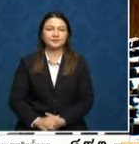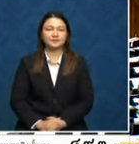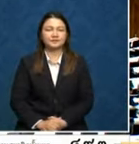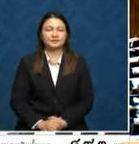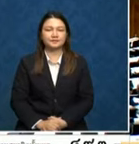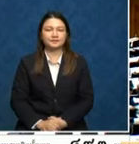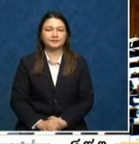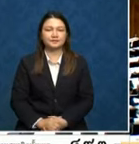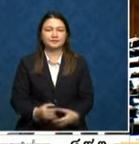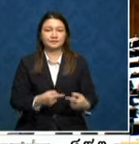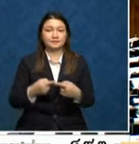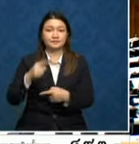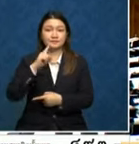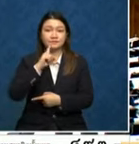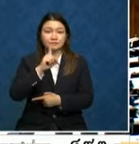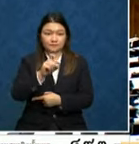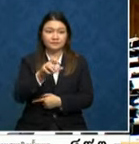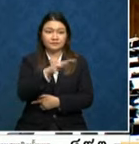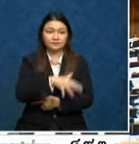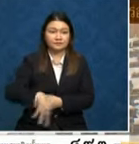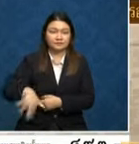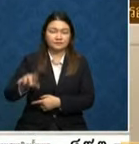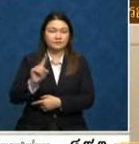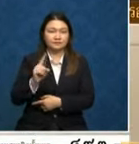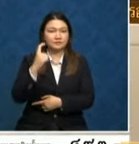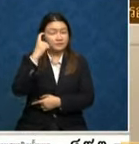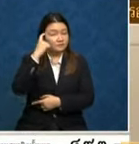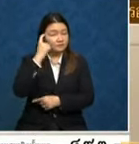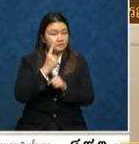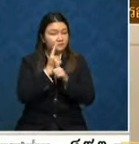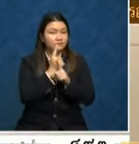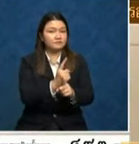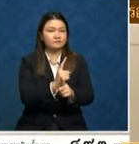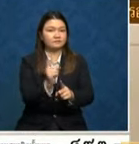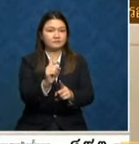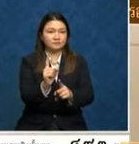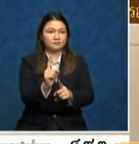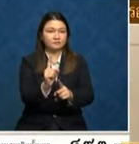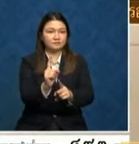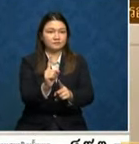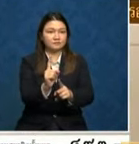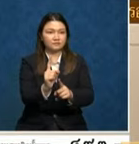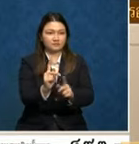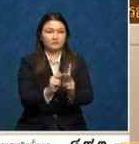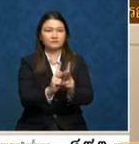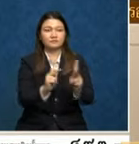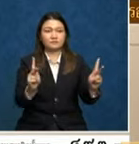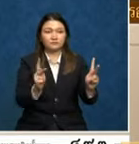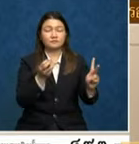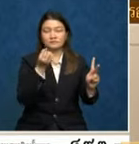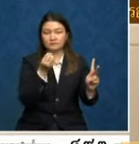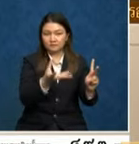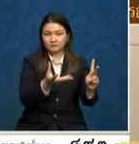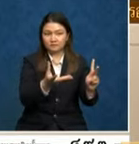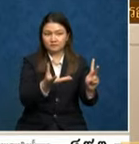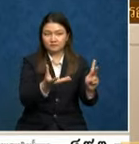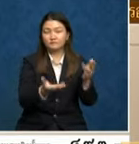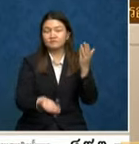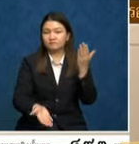ต่อไปผมจะถามมติจากที่ประชุมว่าจะเห็นด้วยกับการแก้ไขของคณะกรรมการเสียงข้างมาก